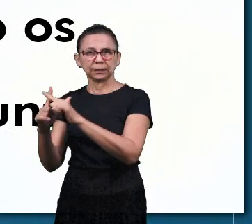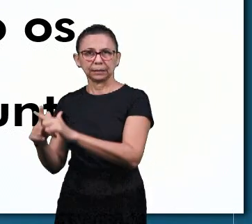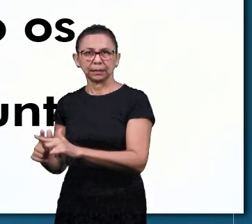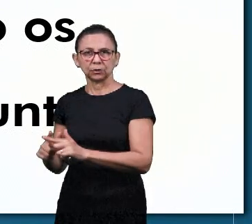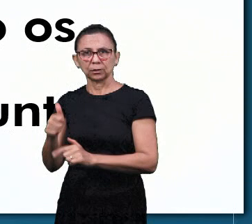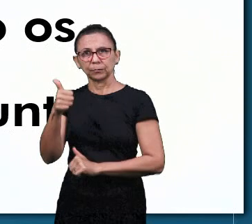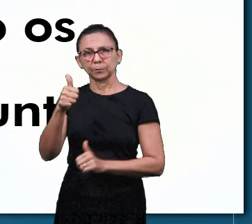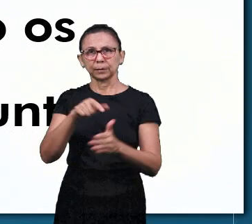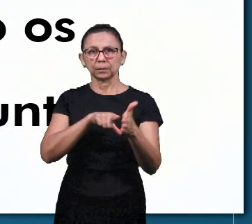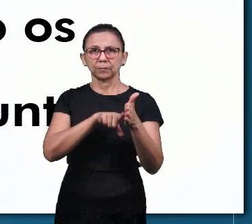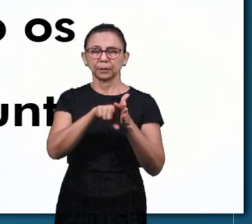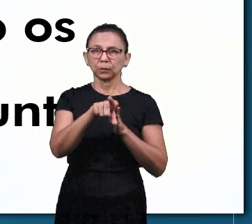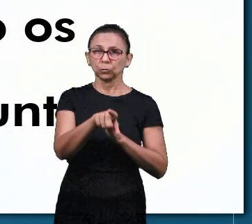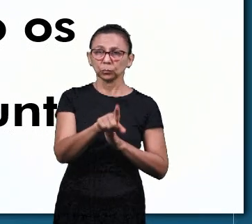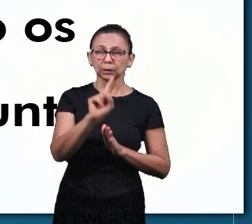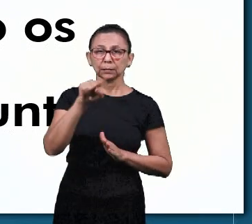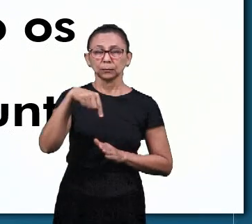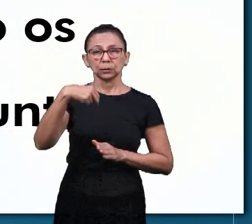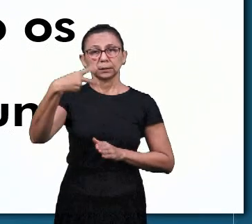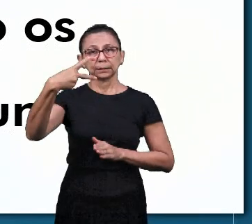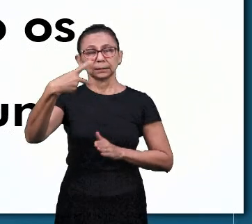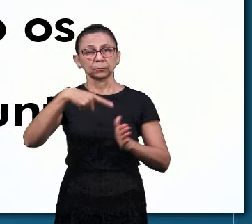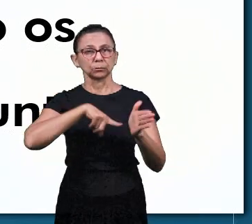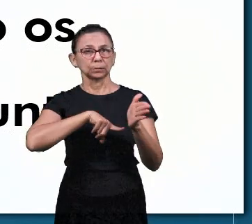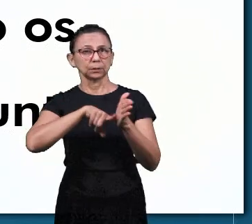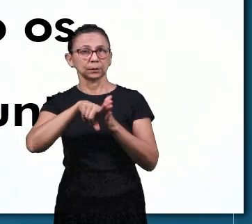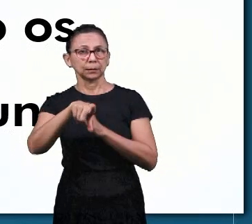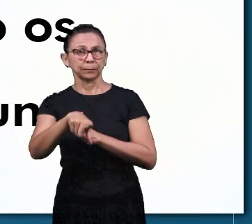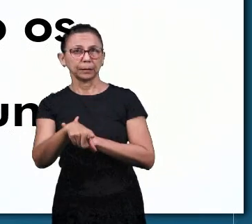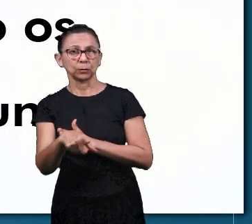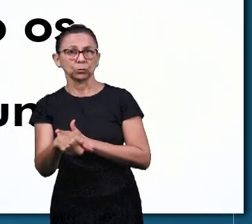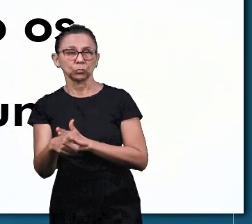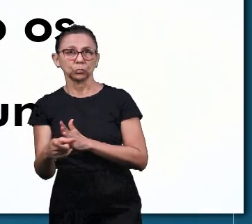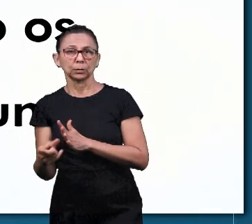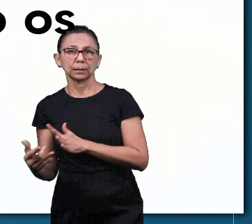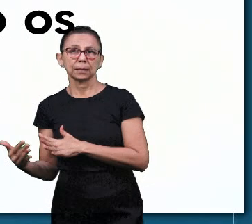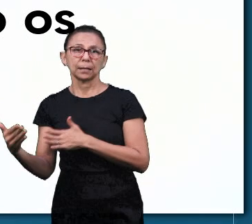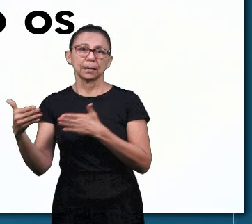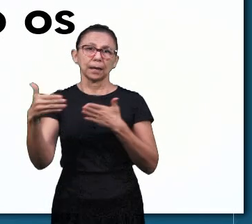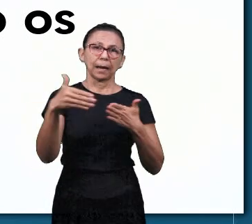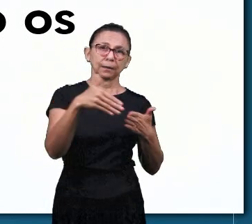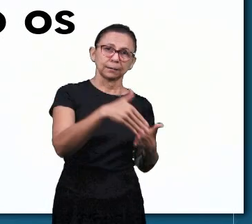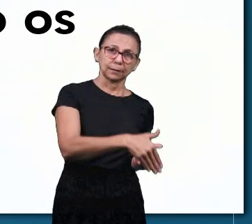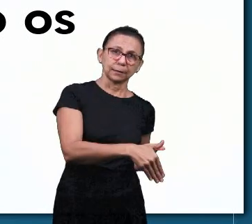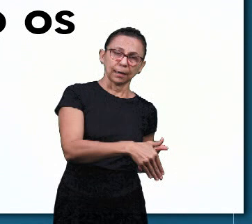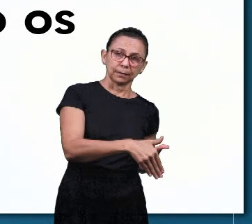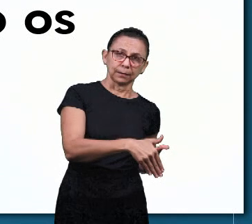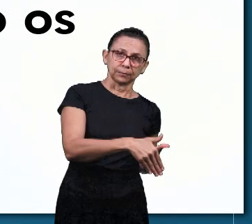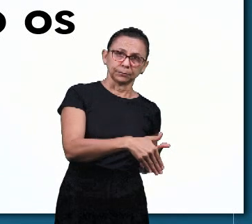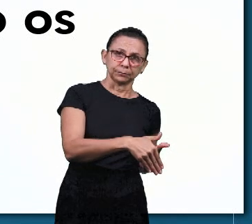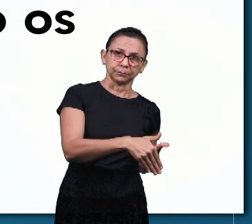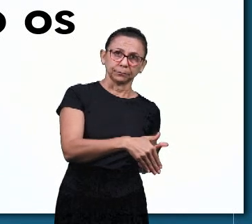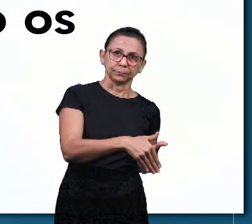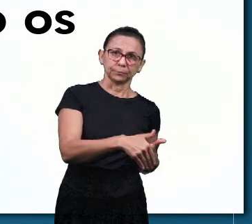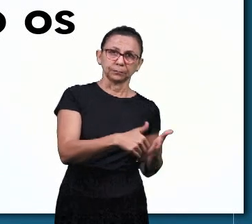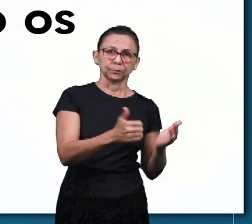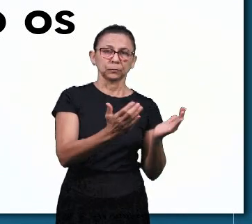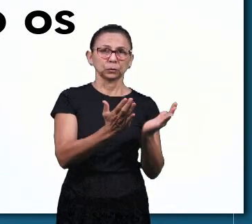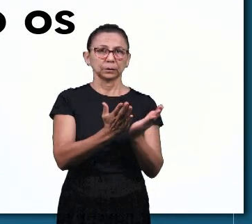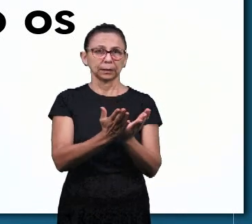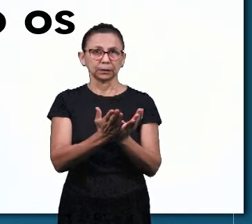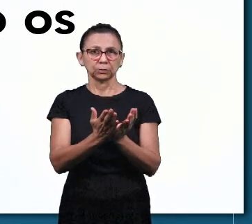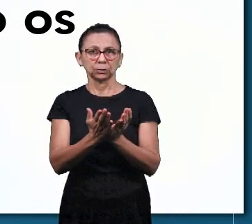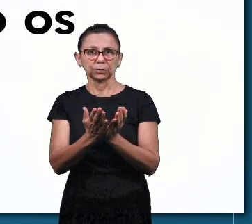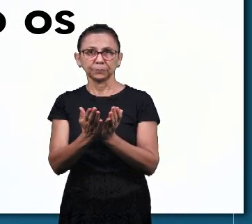situation décadente des ministères en citant les versets qui donnent la base aux raisons de la question. Donc, ces deux questions sont